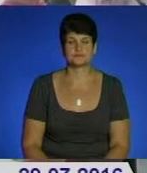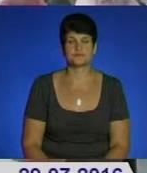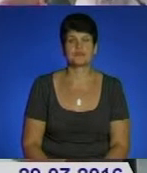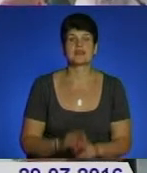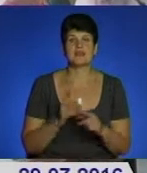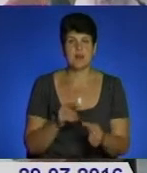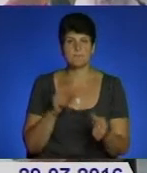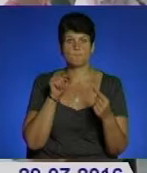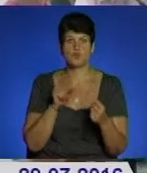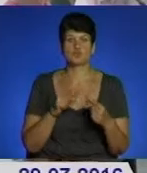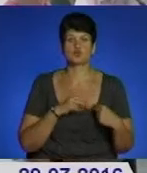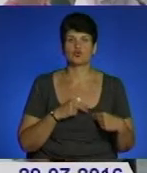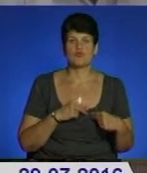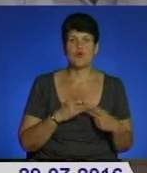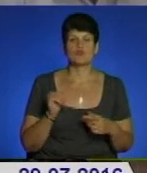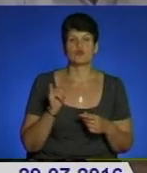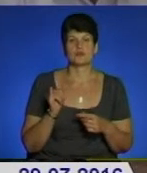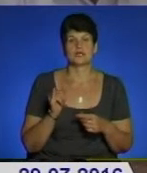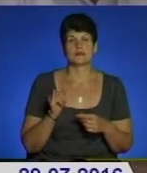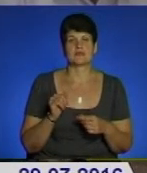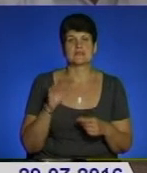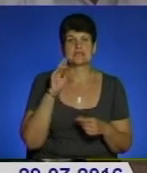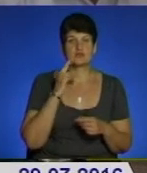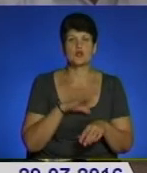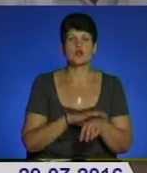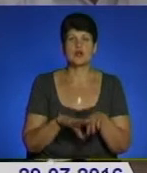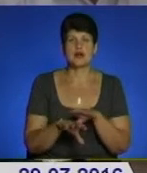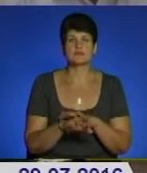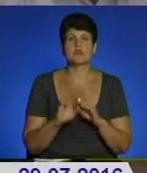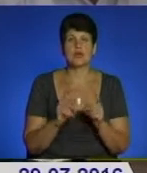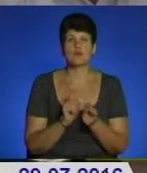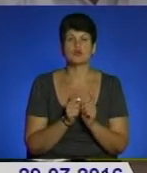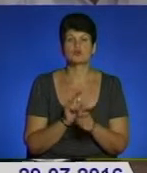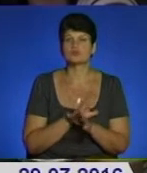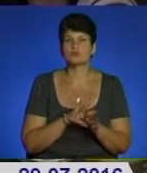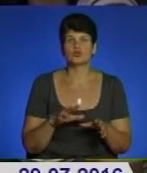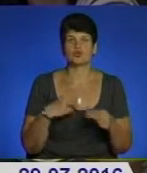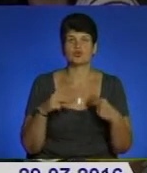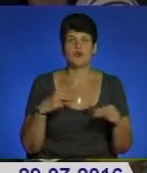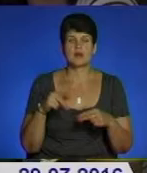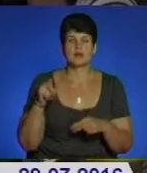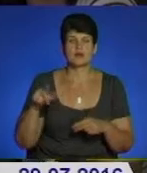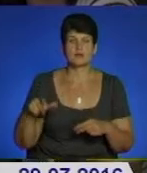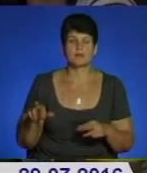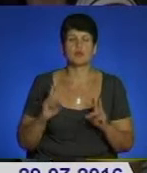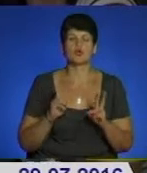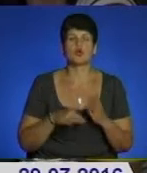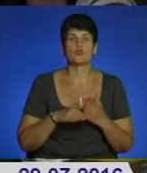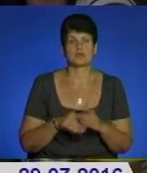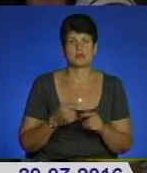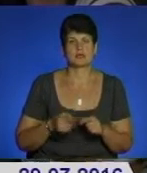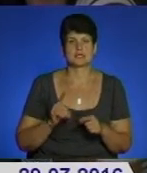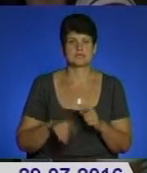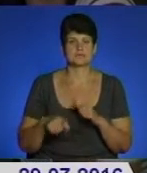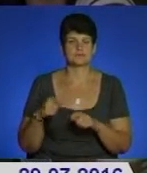Як протидіяти трудовому та сексуальному рабству, як боротися із торгівлею людьми, а також де і хто допомагає жертвам цих злочинів. На